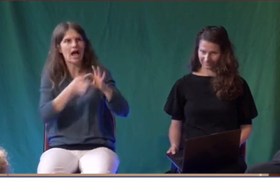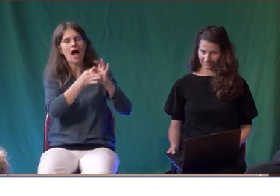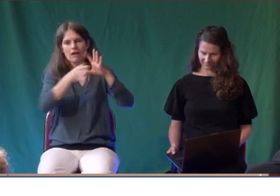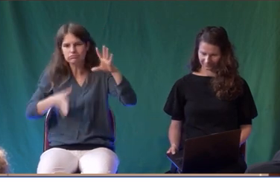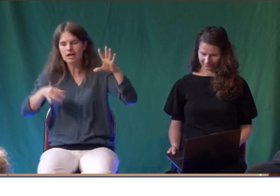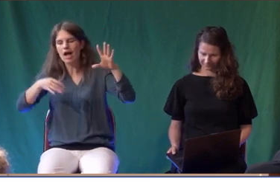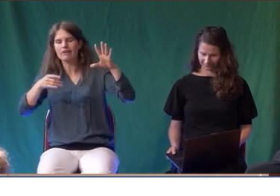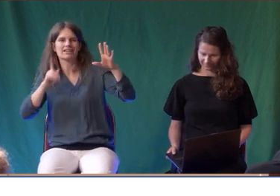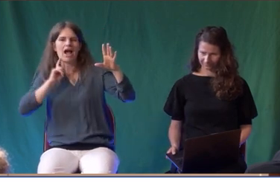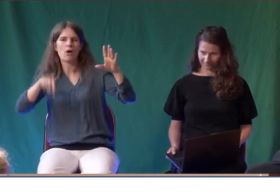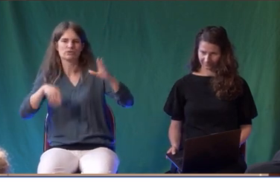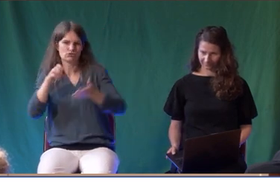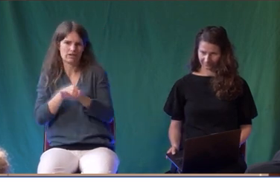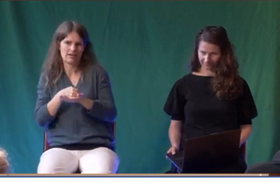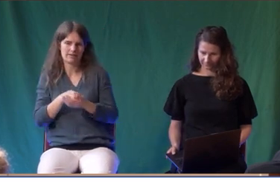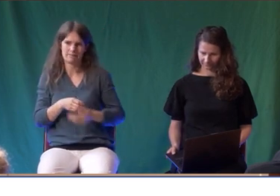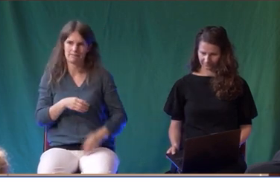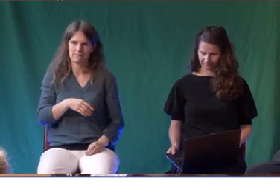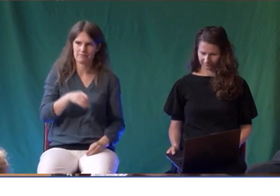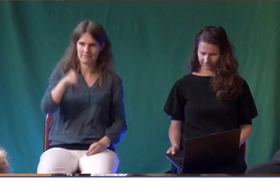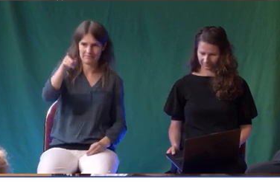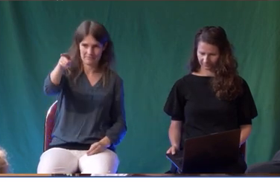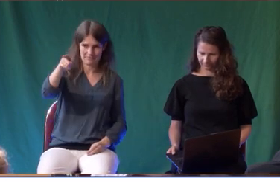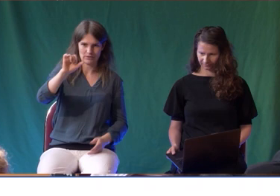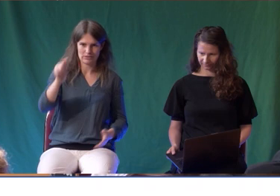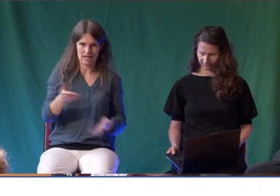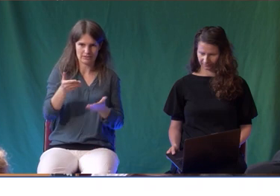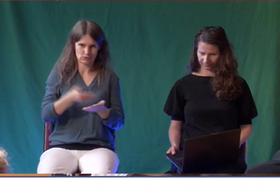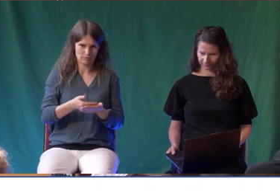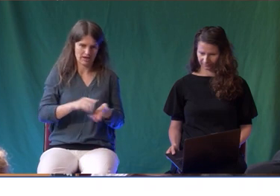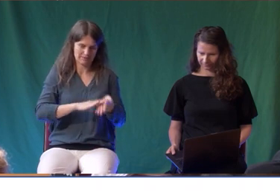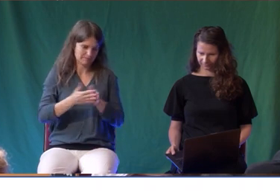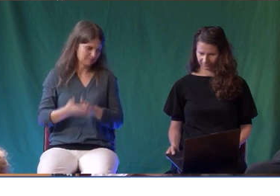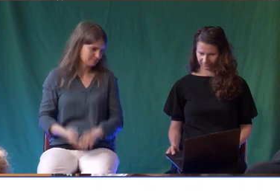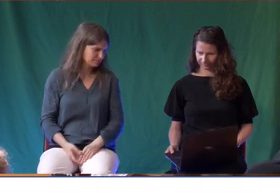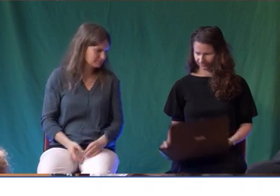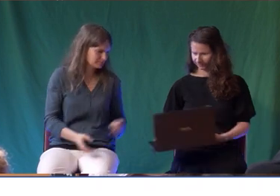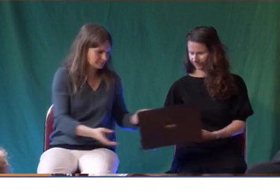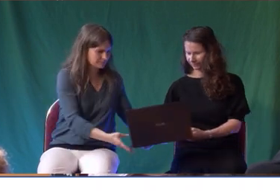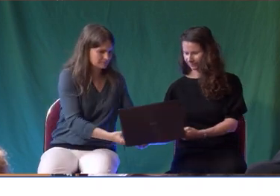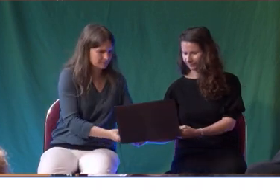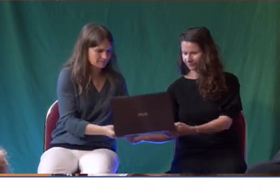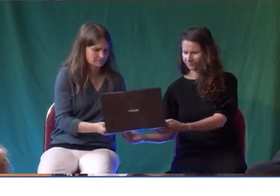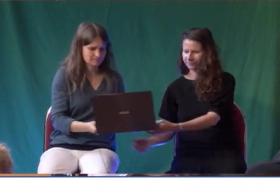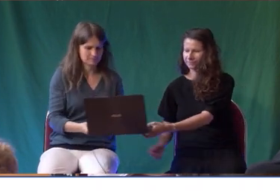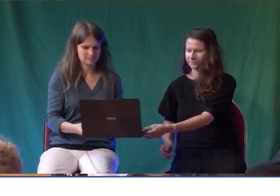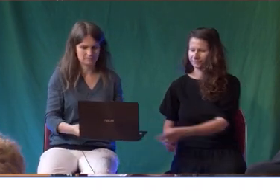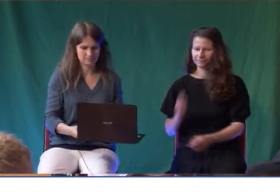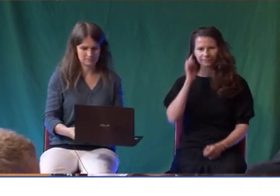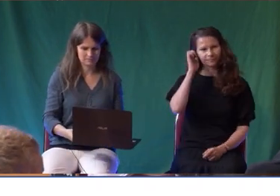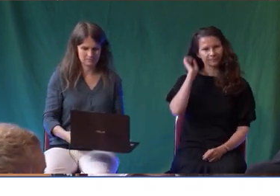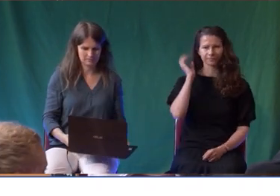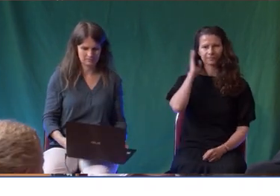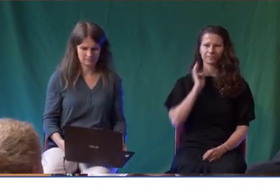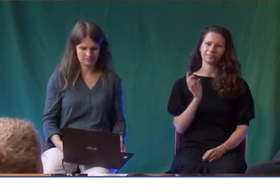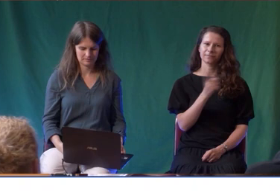es waren 18 Beratung ein Moment genau was wie sieht unsere Arbeit aus